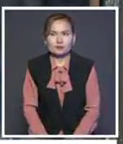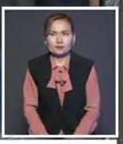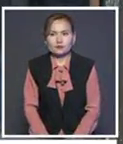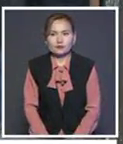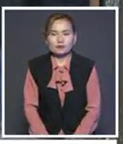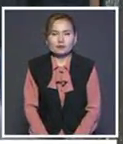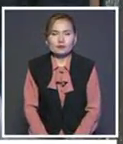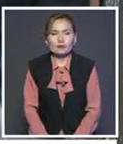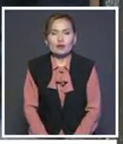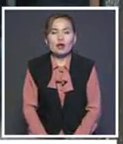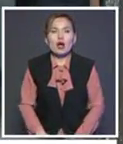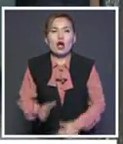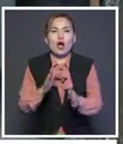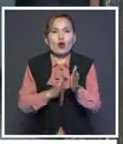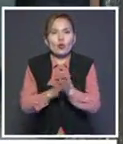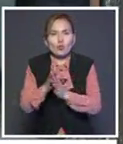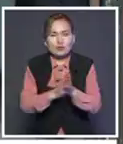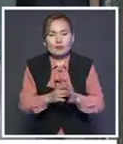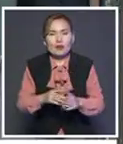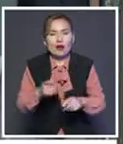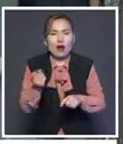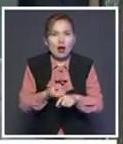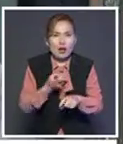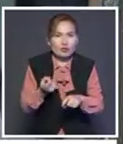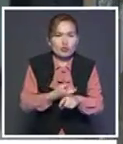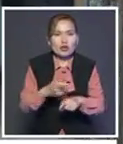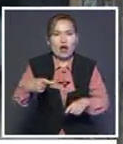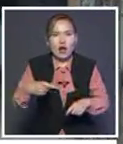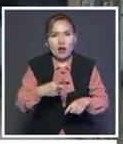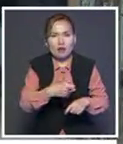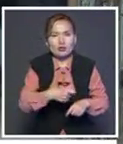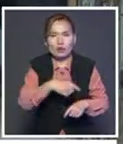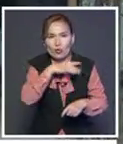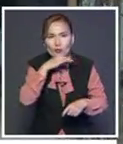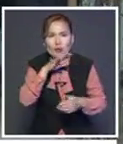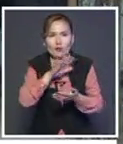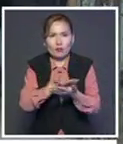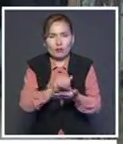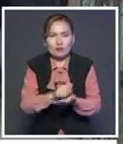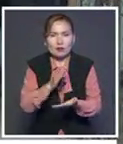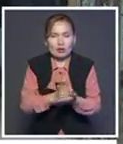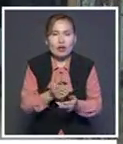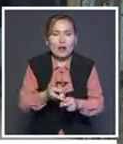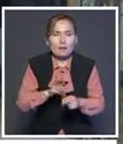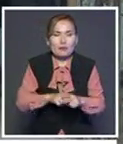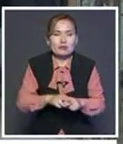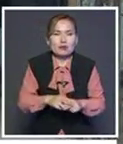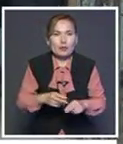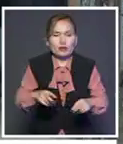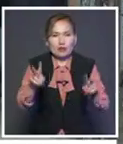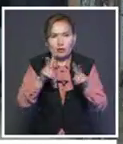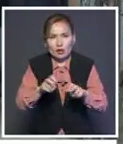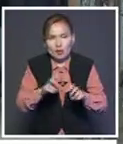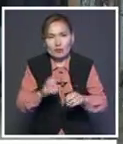карантине растений. Өсімдіктерге карантин туралы заң бар. Инспекторлардың нұсқаулары сақталмаған жағдайда әкімшілік кодекске сай 20 айлық есептік